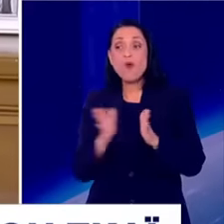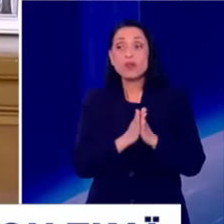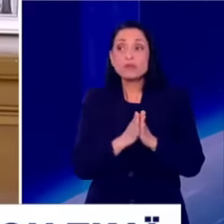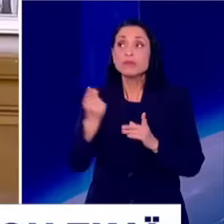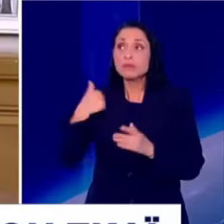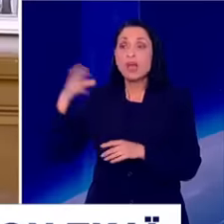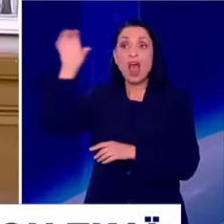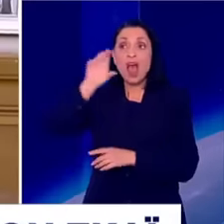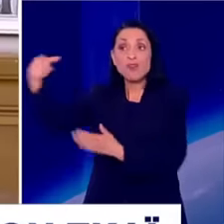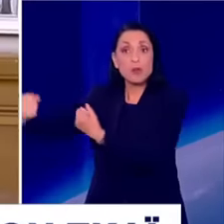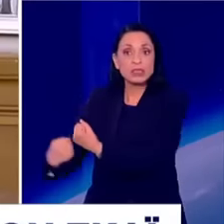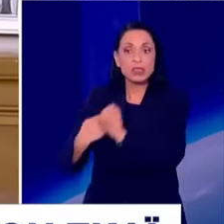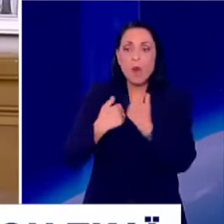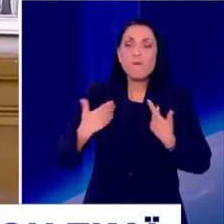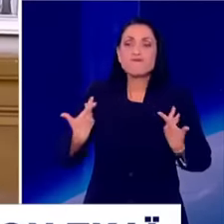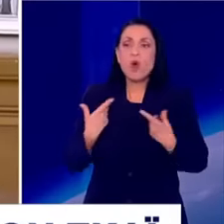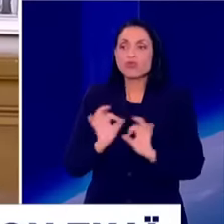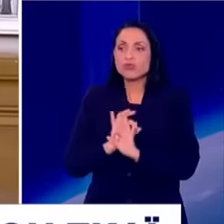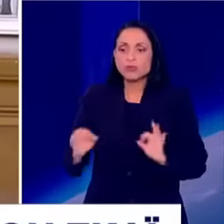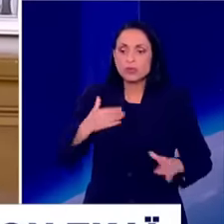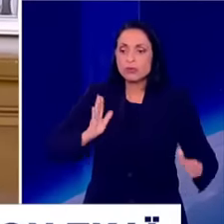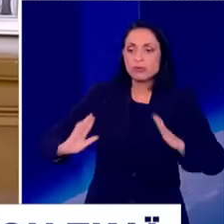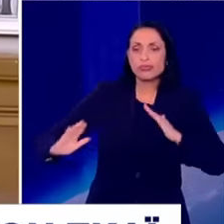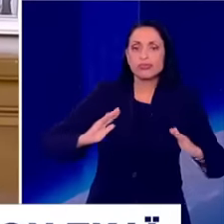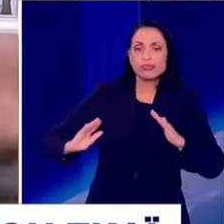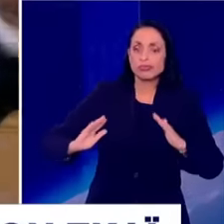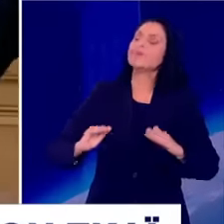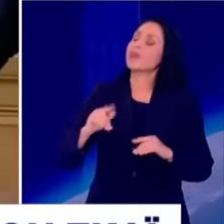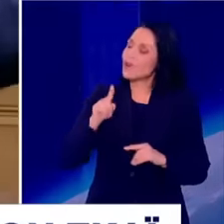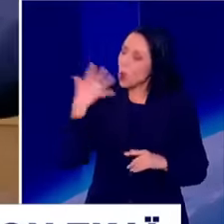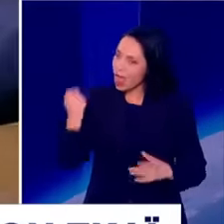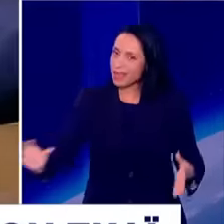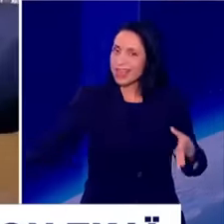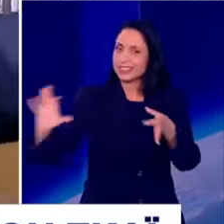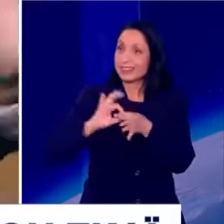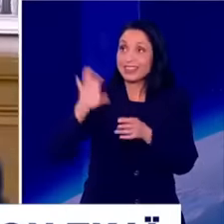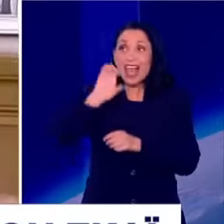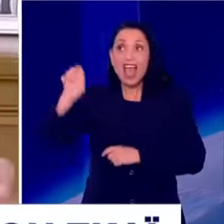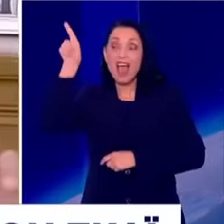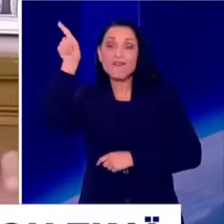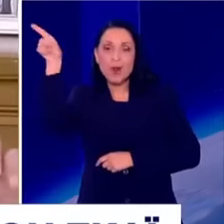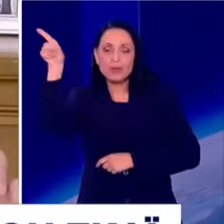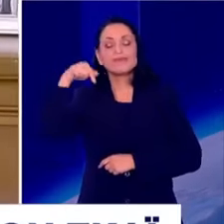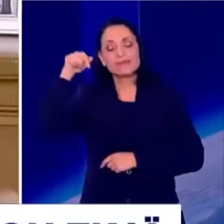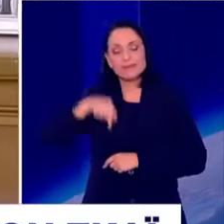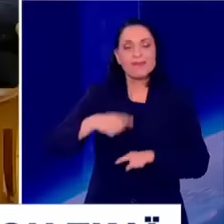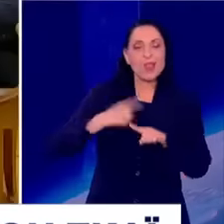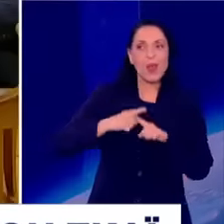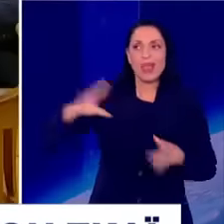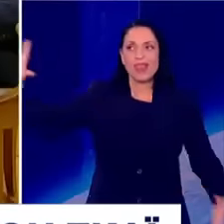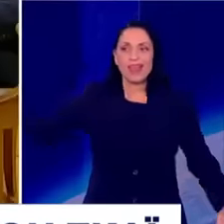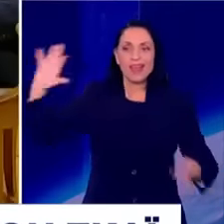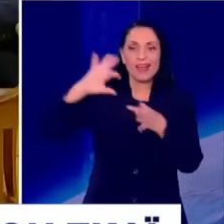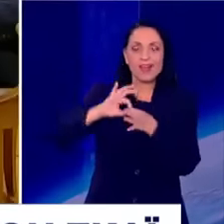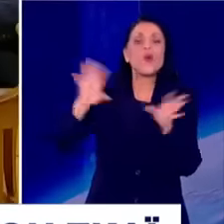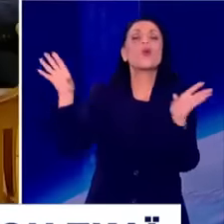δεν είχαμε και ευρωπαϊκή στήριξη για όλα αυτά, δεν θα μπορούσαμε να τα κάνουμε. Να αποσυνδέεται λοιπόν το τι γίνεται στην Ευρώπη με το τι γίνεται στην Ελλάδα και τελικά με